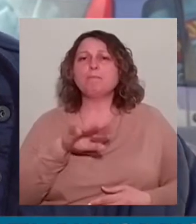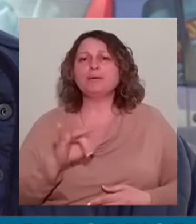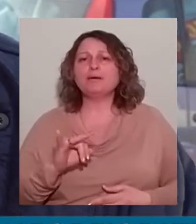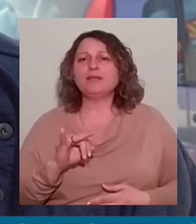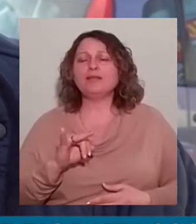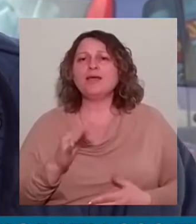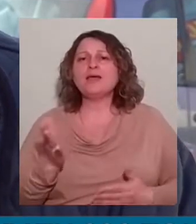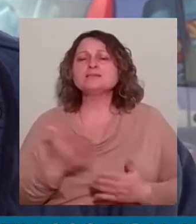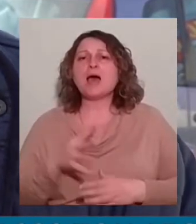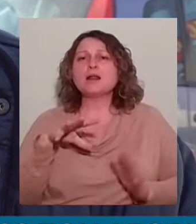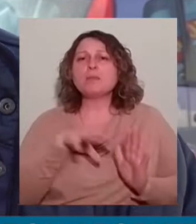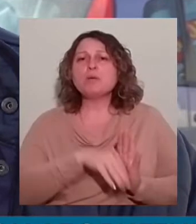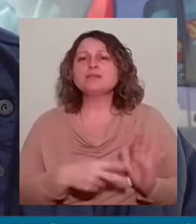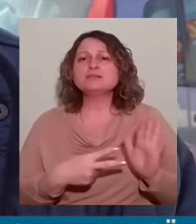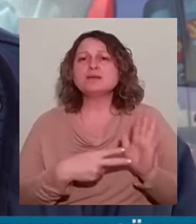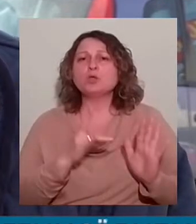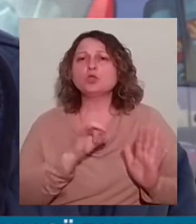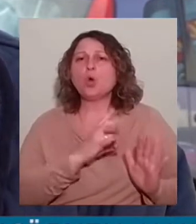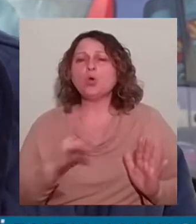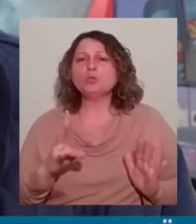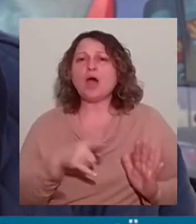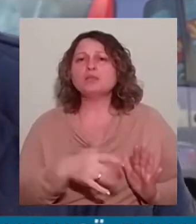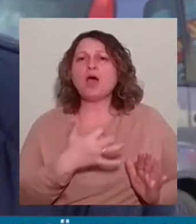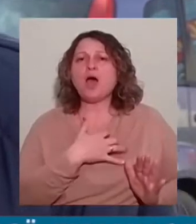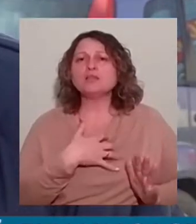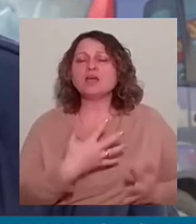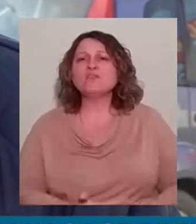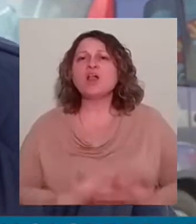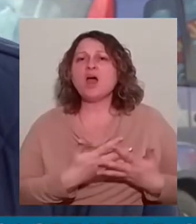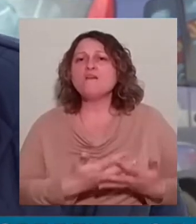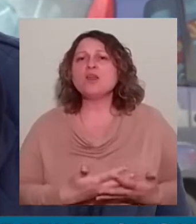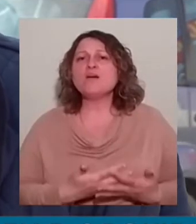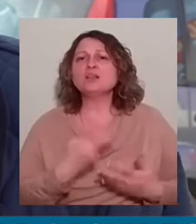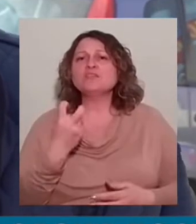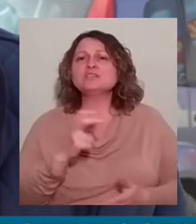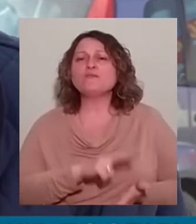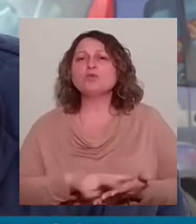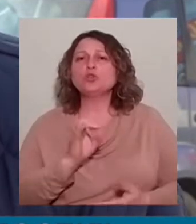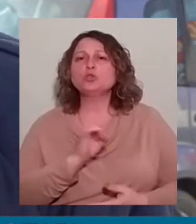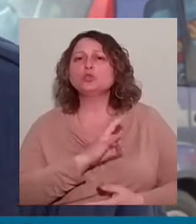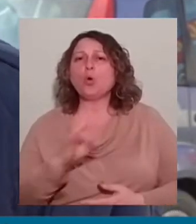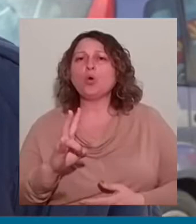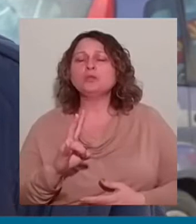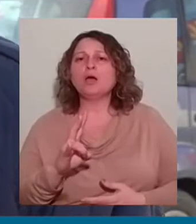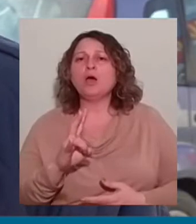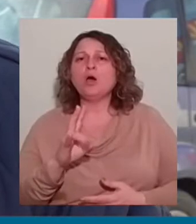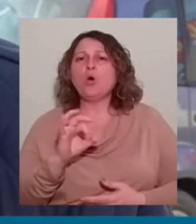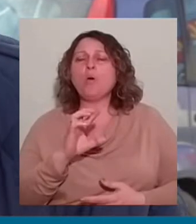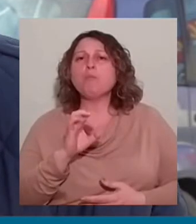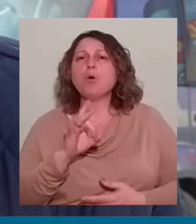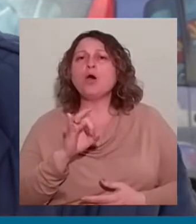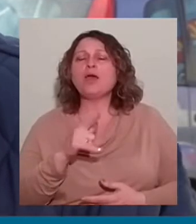зарыблении 7 тонн они хотят вылавливать 280 тонн аборигенной рыбы